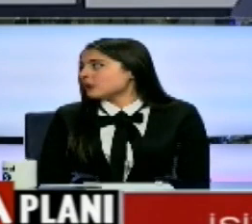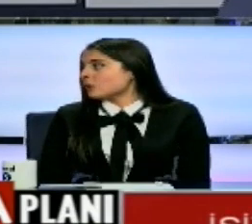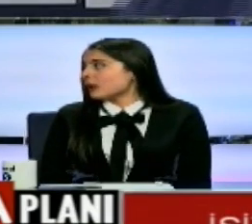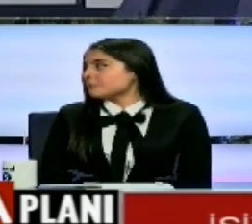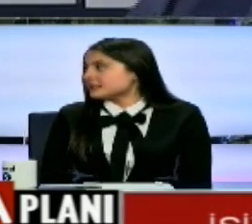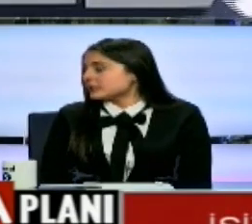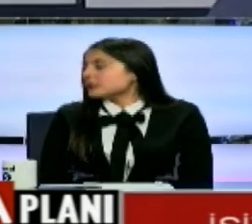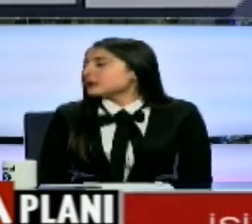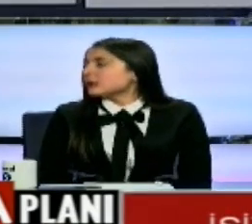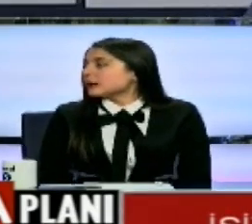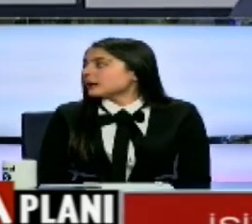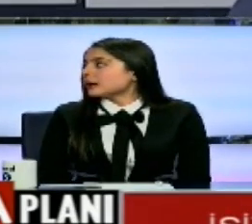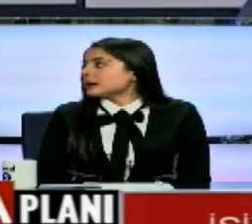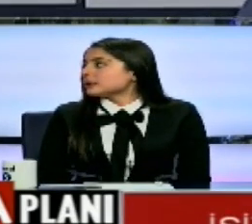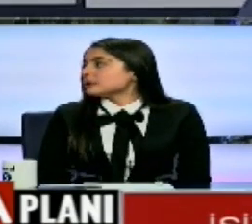üzerine olan bir